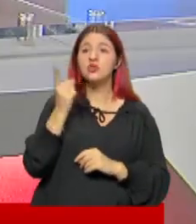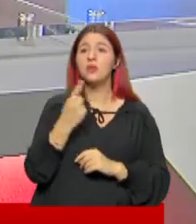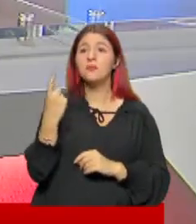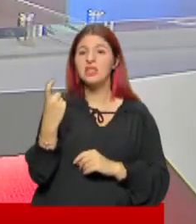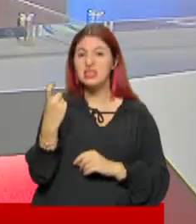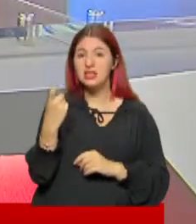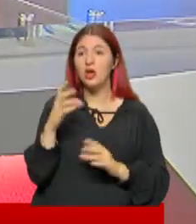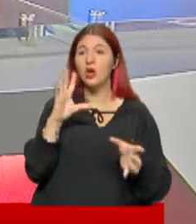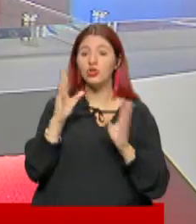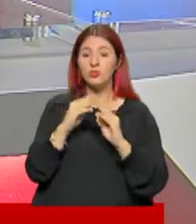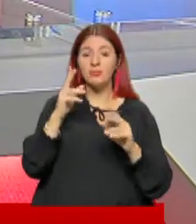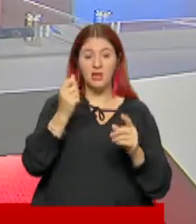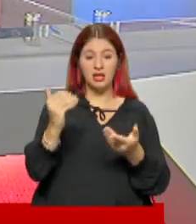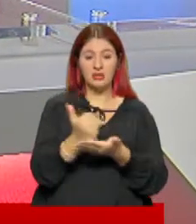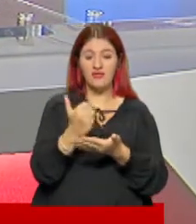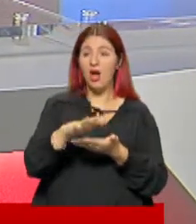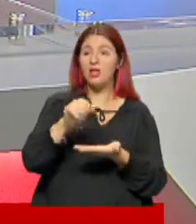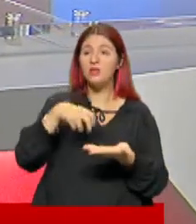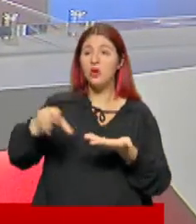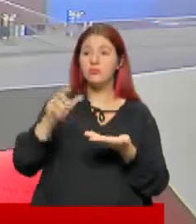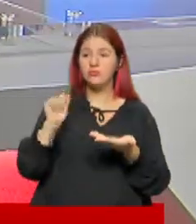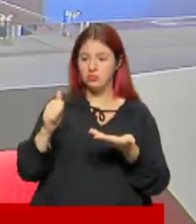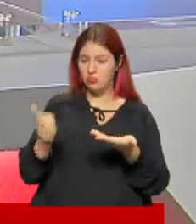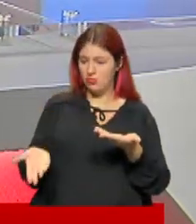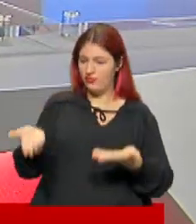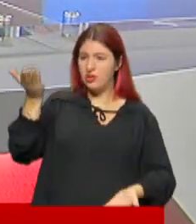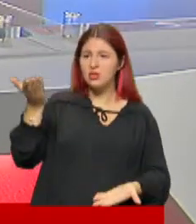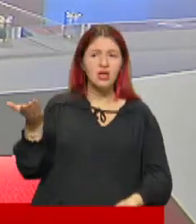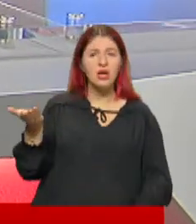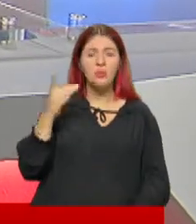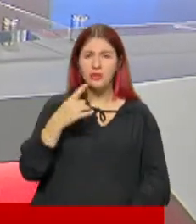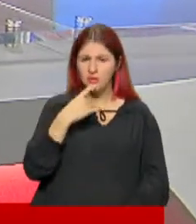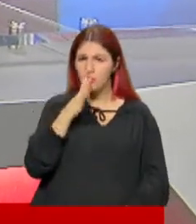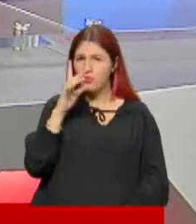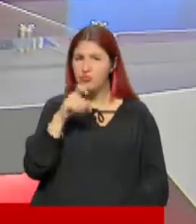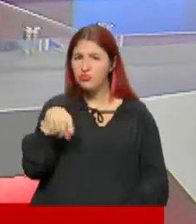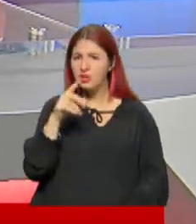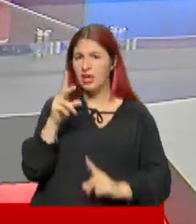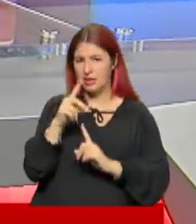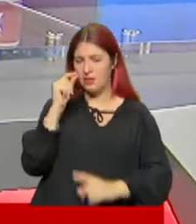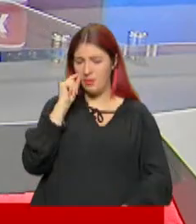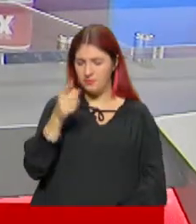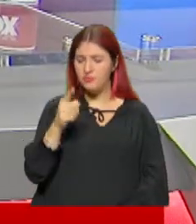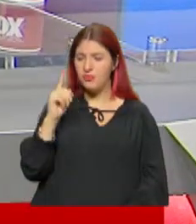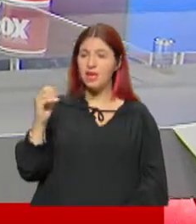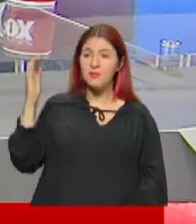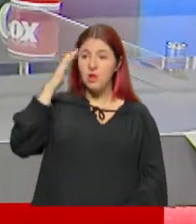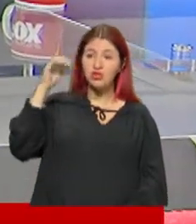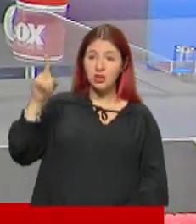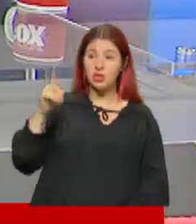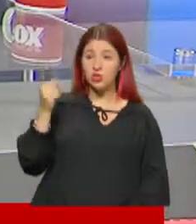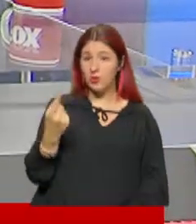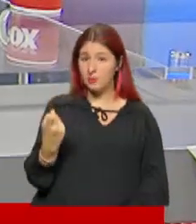%1'in toplam servetten aldığı pay niye her geçen gün artıyor? Bu ne demek biliyor musunuz İlker Bey? En tepedeki